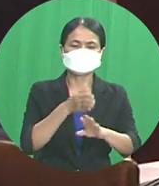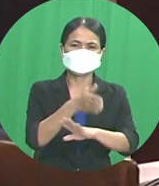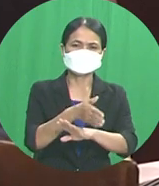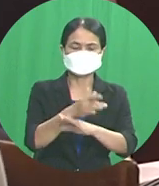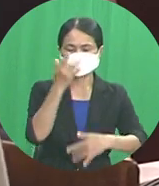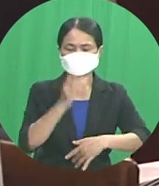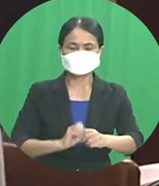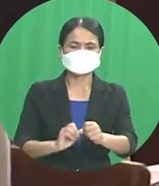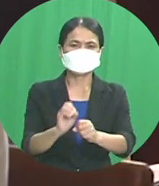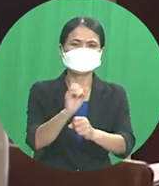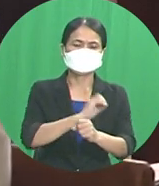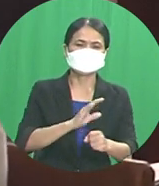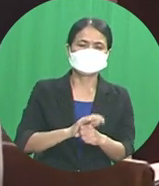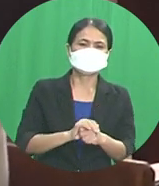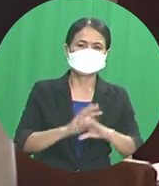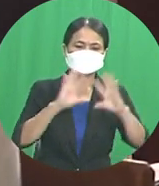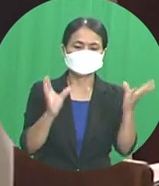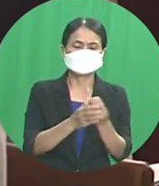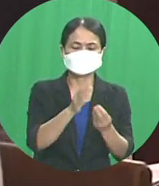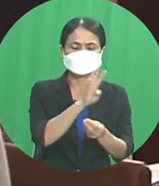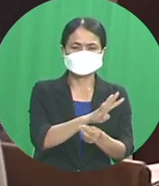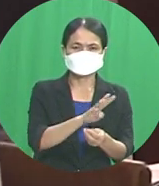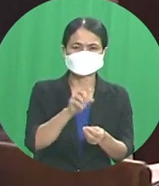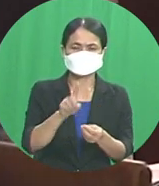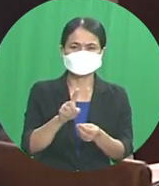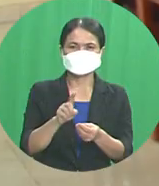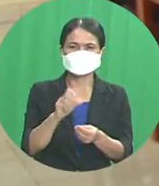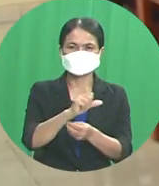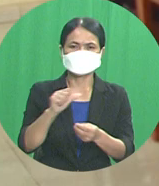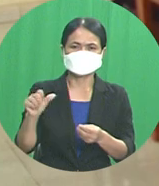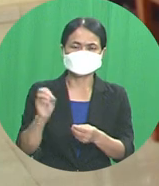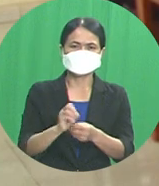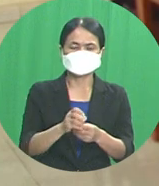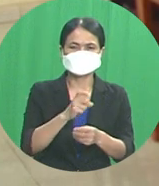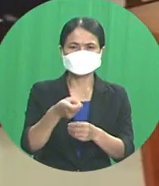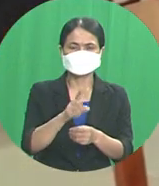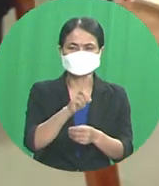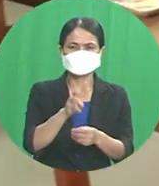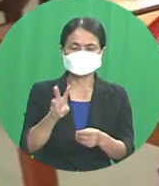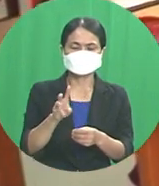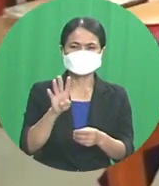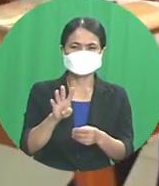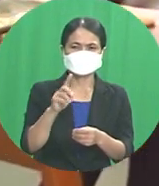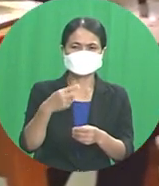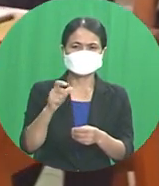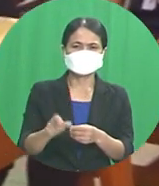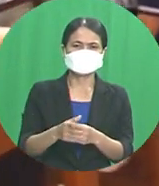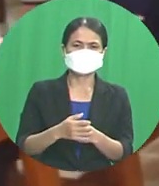cho lòng trong ngư COVID-19, xã rộp chiêng buôn liên mùi xanh cả rần này, nâng slap chiêng đọc bầy mơn buôn bò